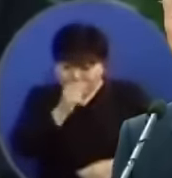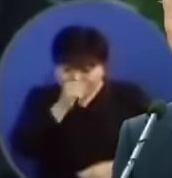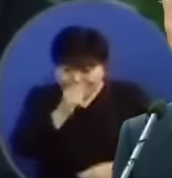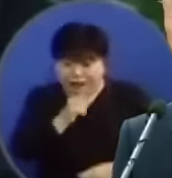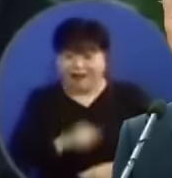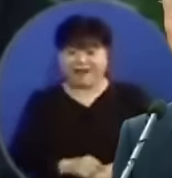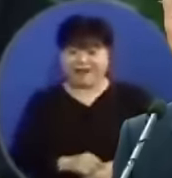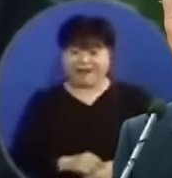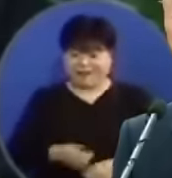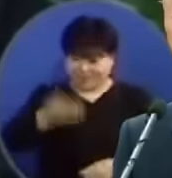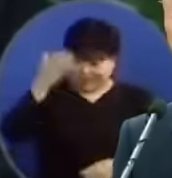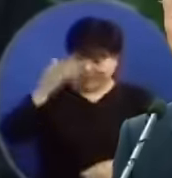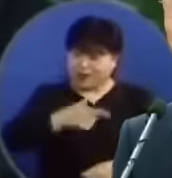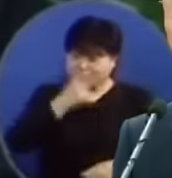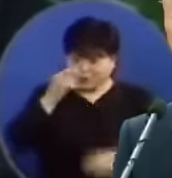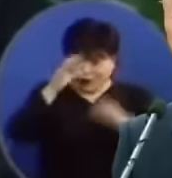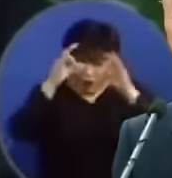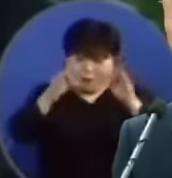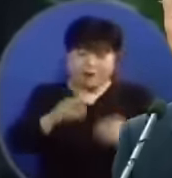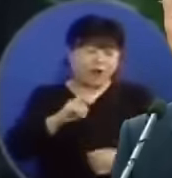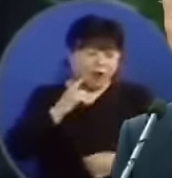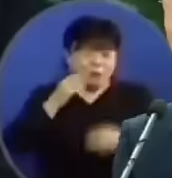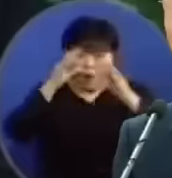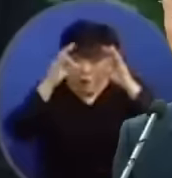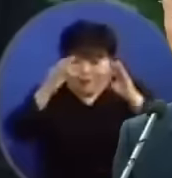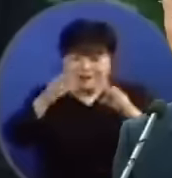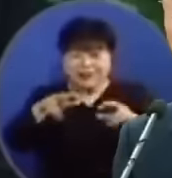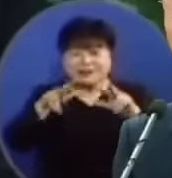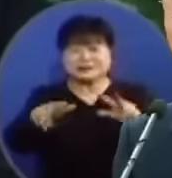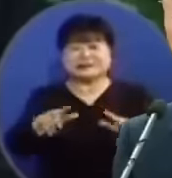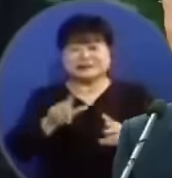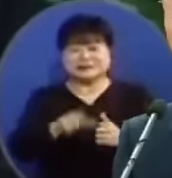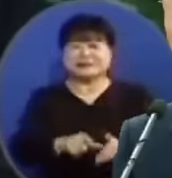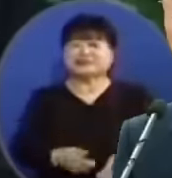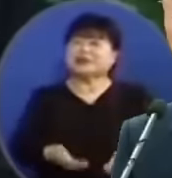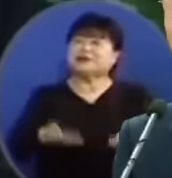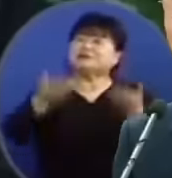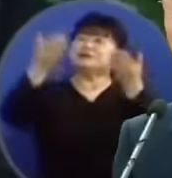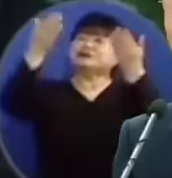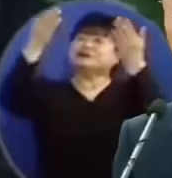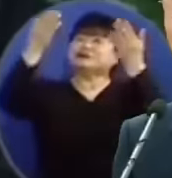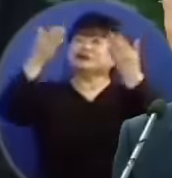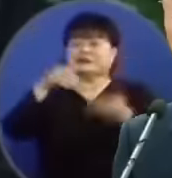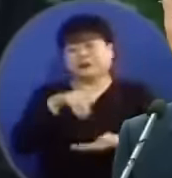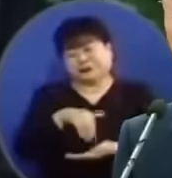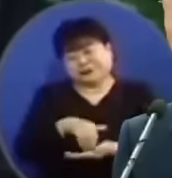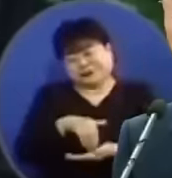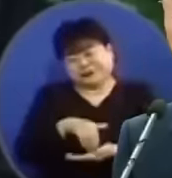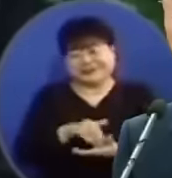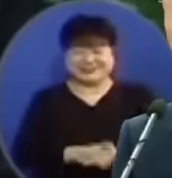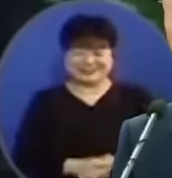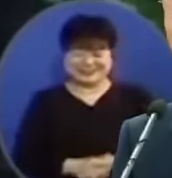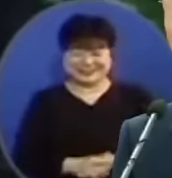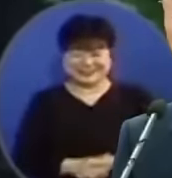모자란 인격조차도 곱게 보이고 못난 것도 잘나 보이고